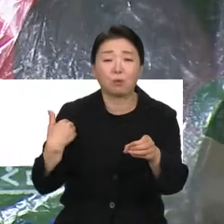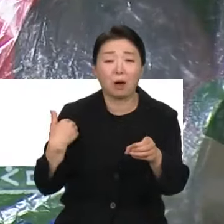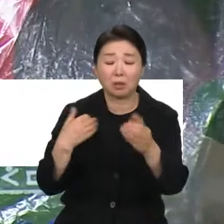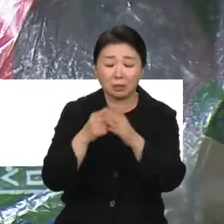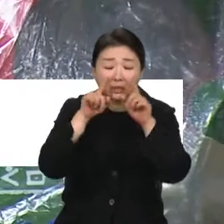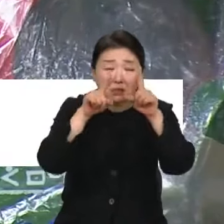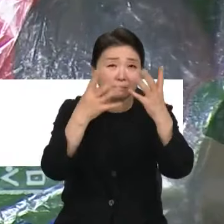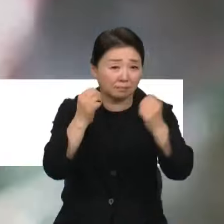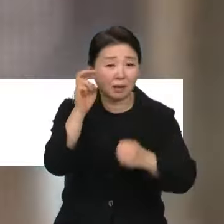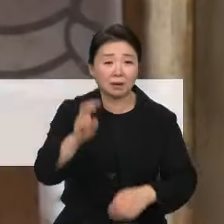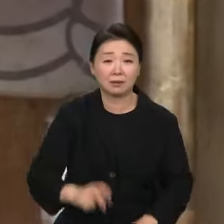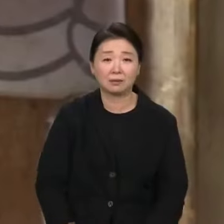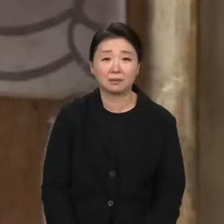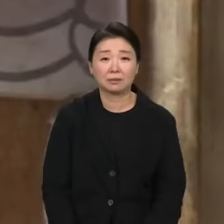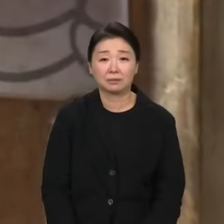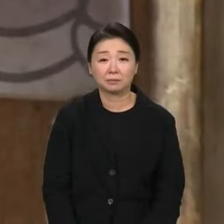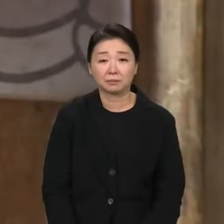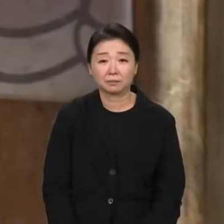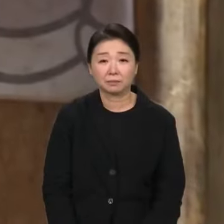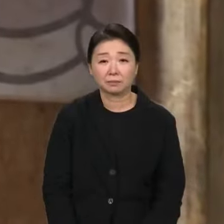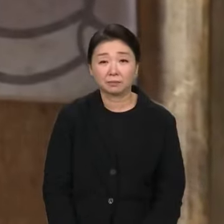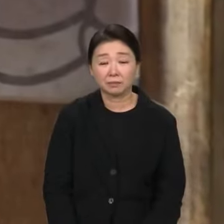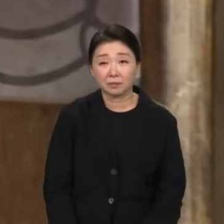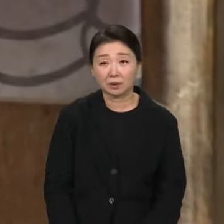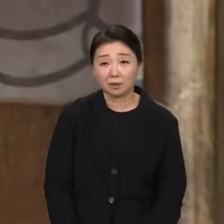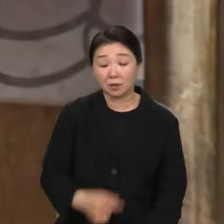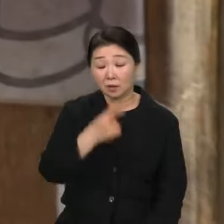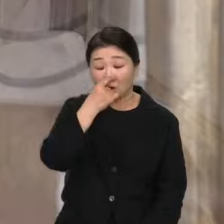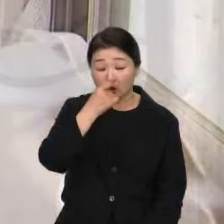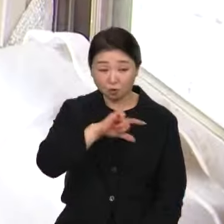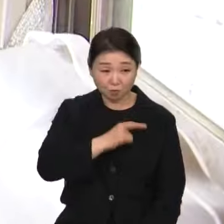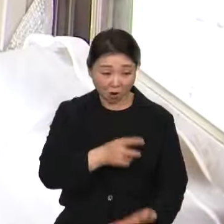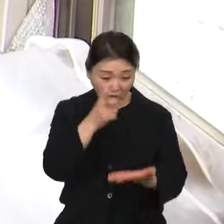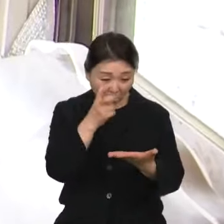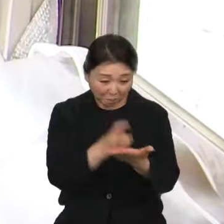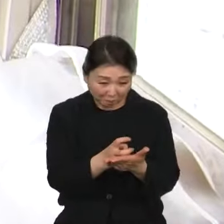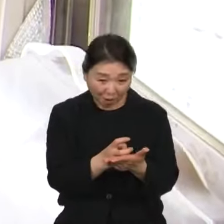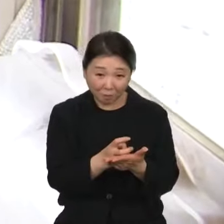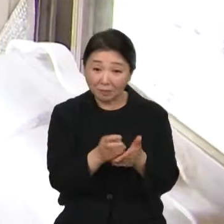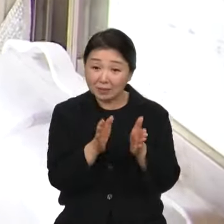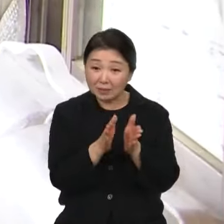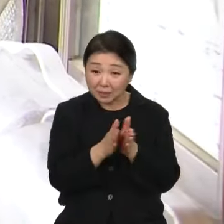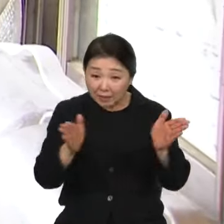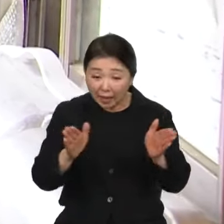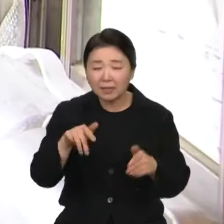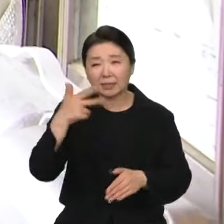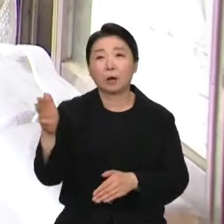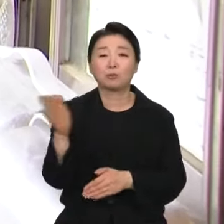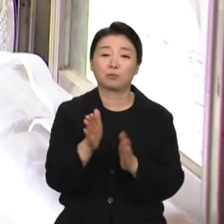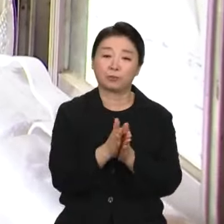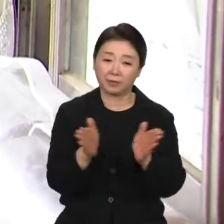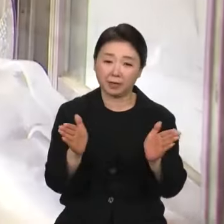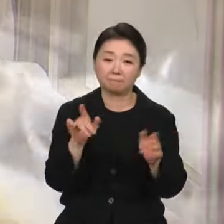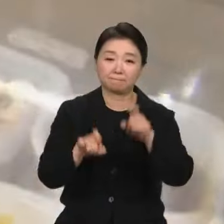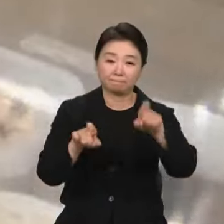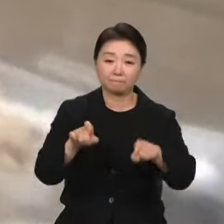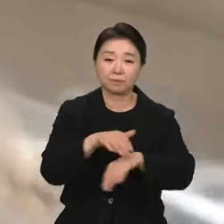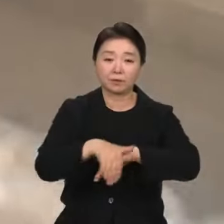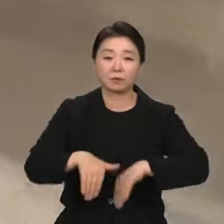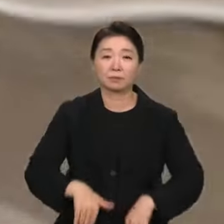의심도 많이 할 텐데. 달라진 주류 면허법 시행령은 늦어도 다음 주부터 시행될 예정입니다.